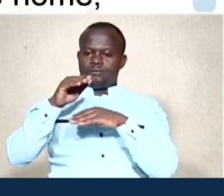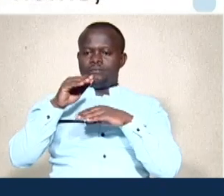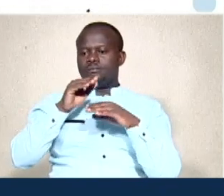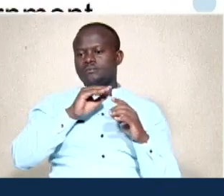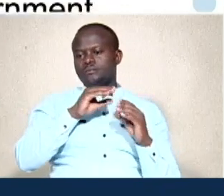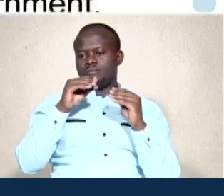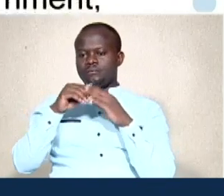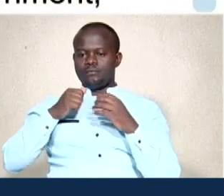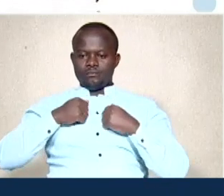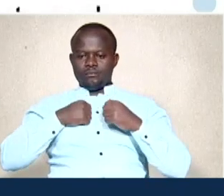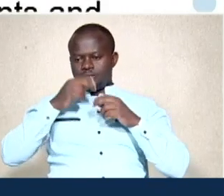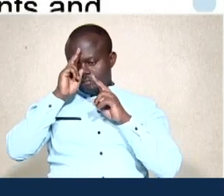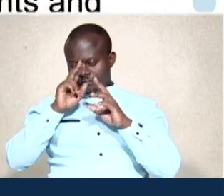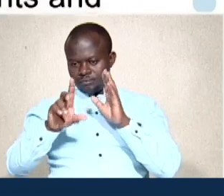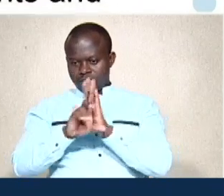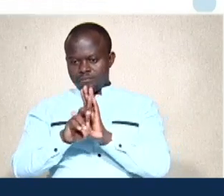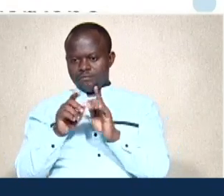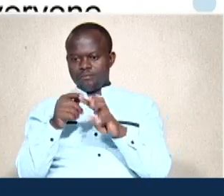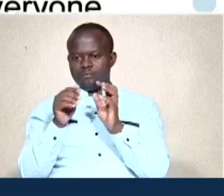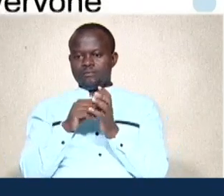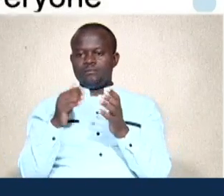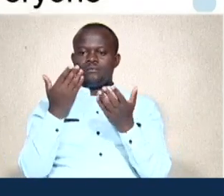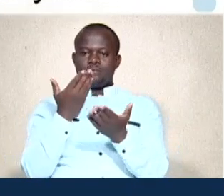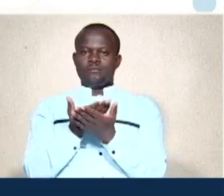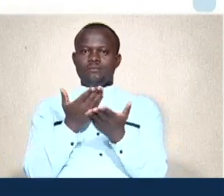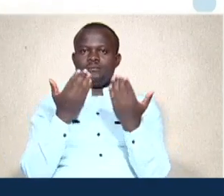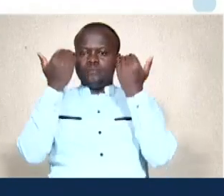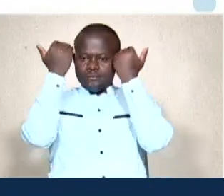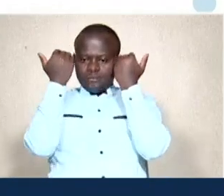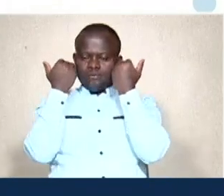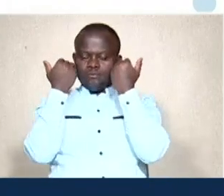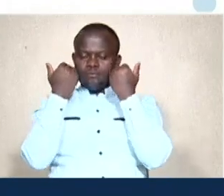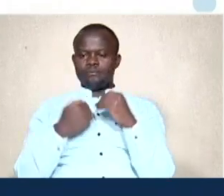amategeko, ariko abatanze ikirego bahise bajurira urukiko rw'ubujurire.